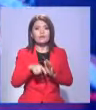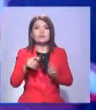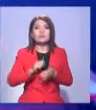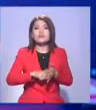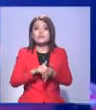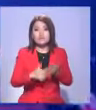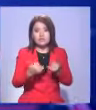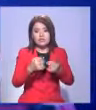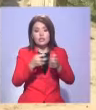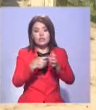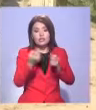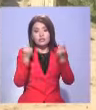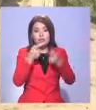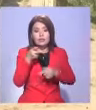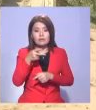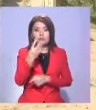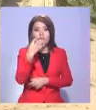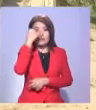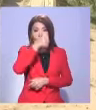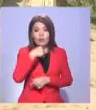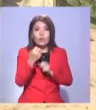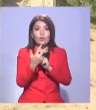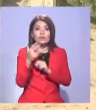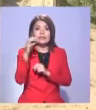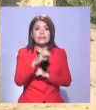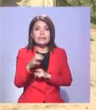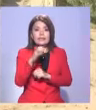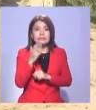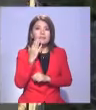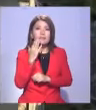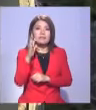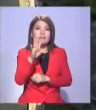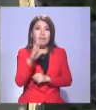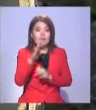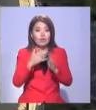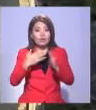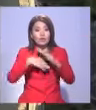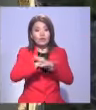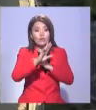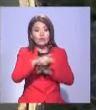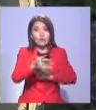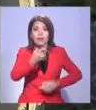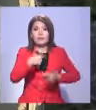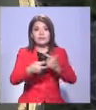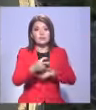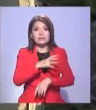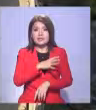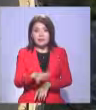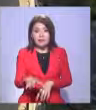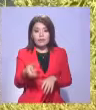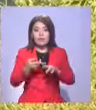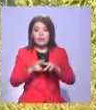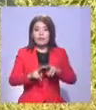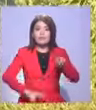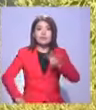болғаны анықталып жатыр. 2004 жылы туған жігіт 13 қыркүйекте 5-тің шамасында үйден шығып кетіп, қайта оралмаған. Жақындары жігітке